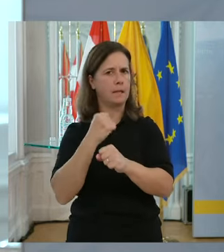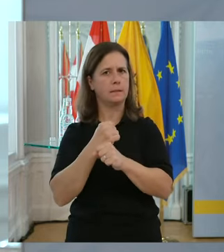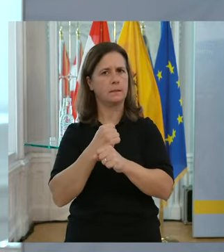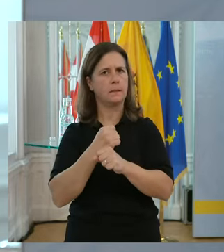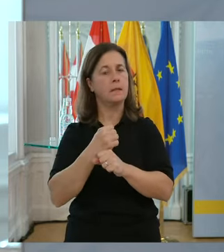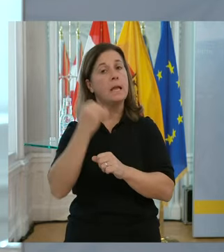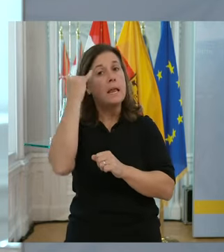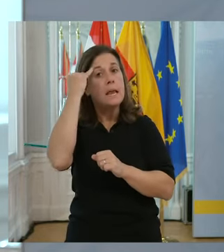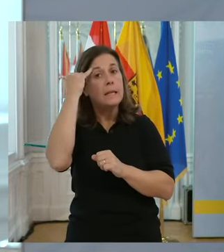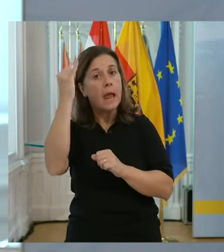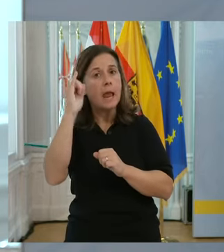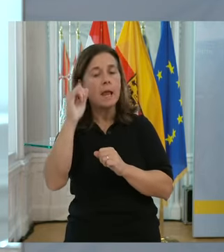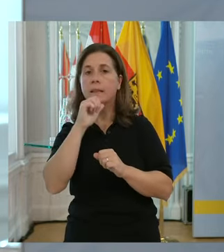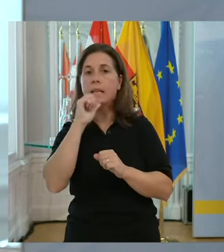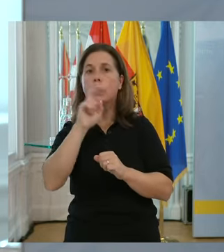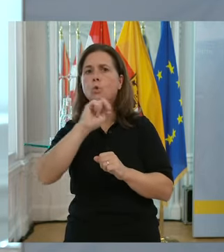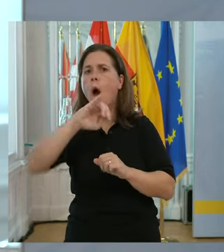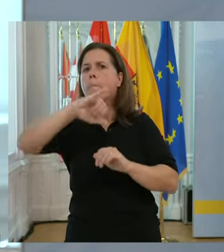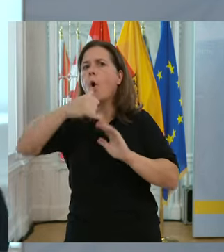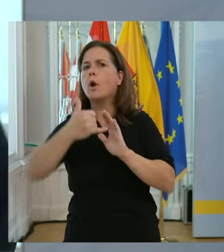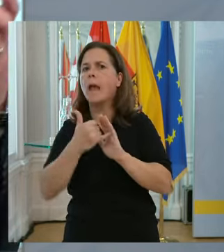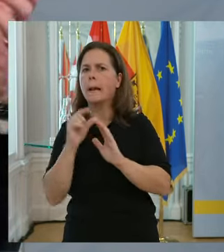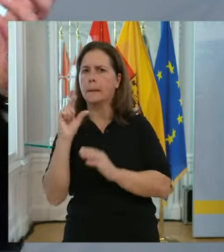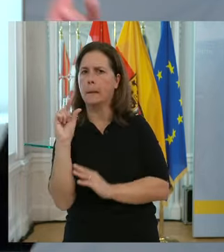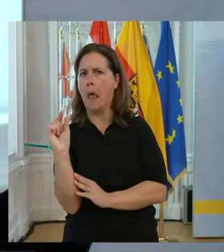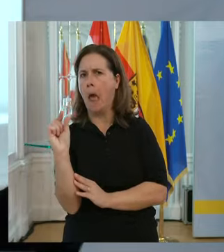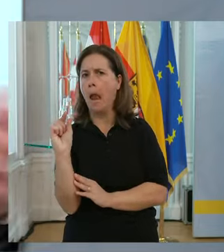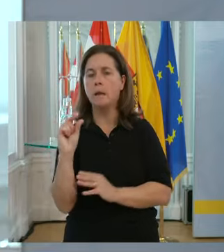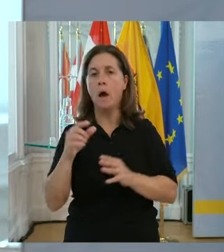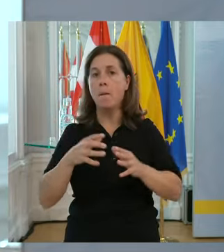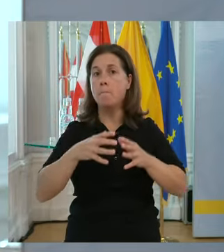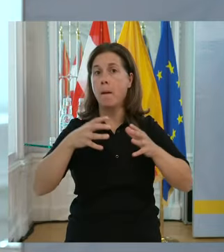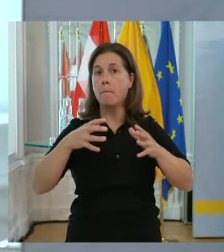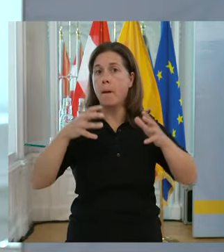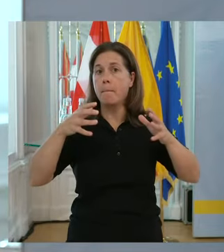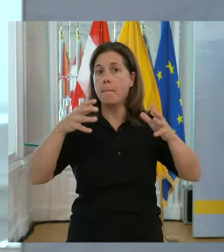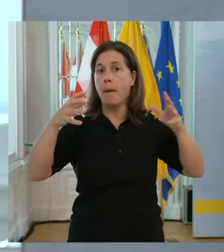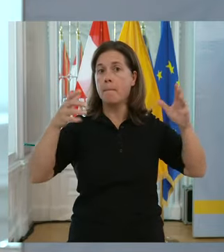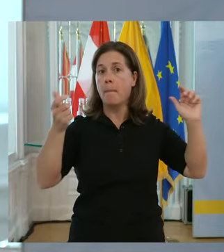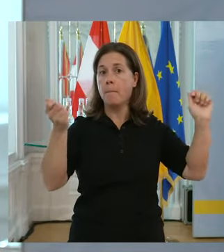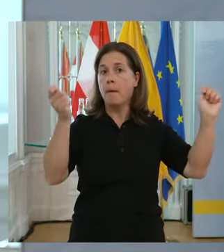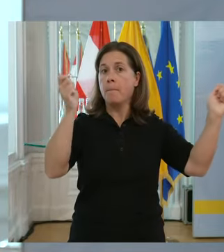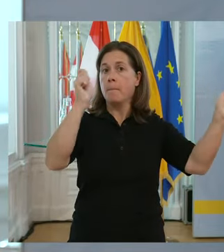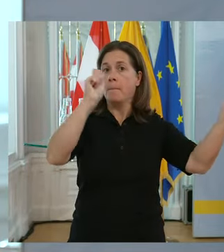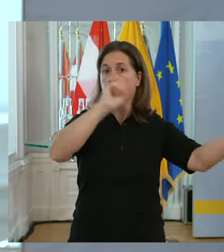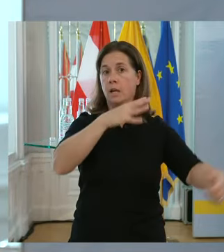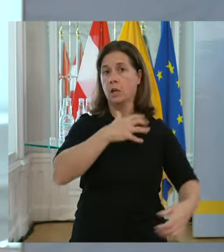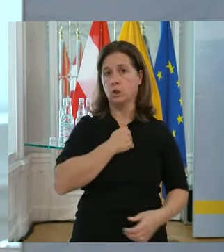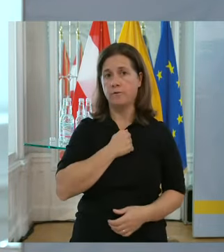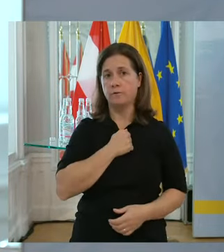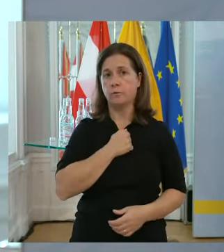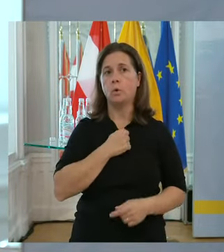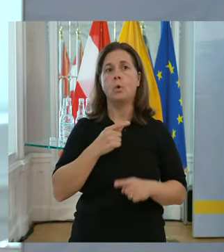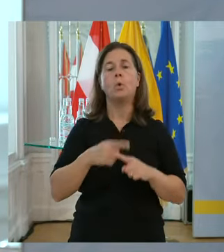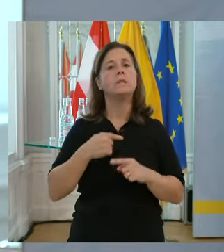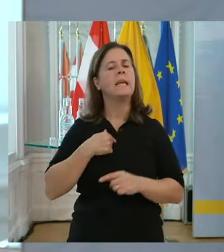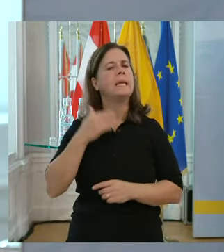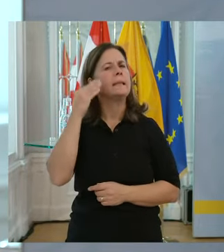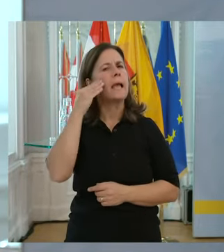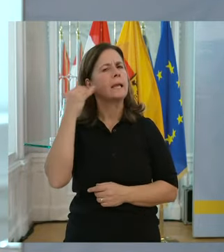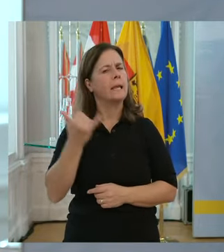der Idee ja wirklich nicht nur ein Projekt, sondern eine riesige Umsetzung geworden ist. Und ich denke